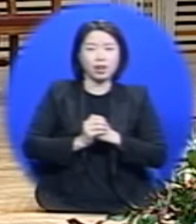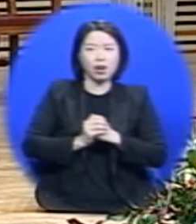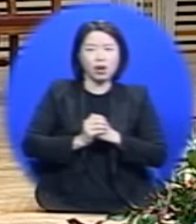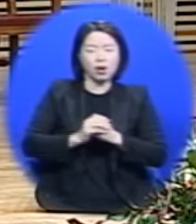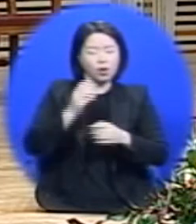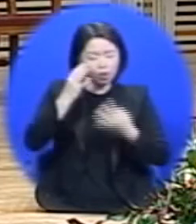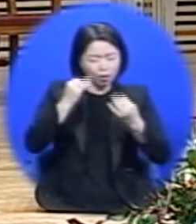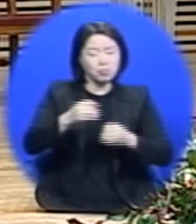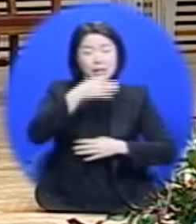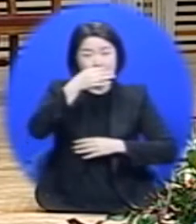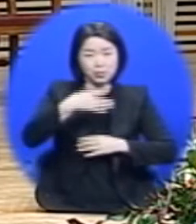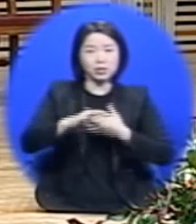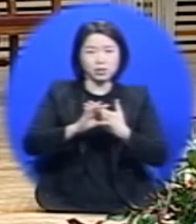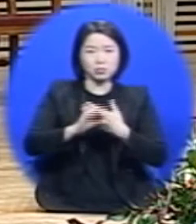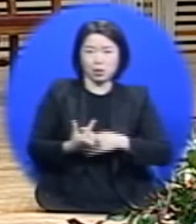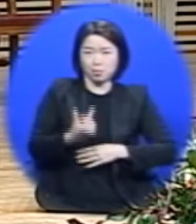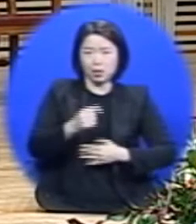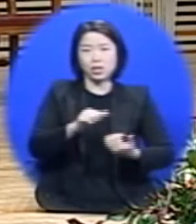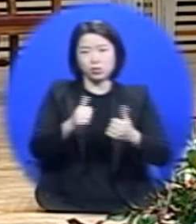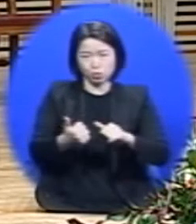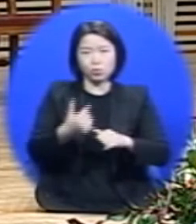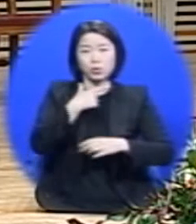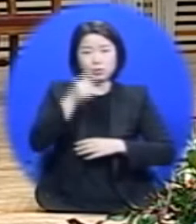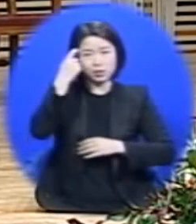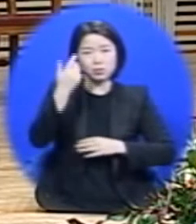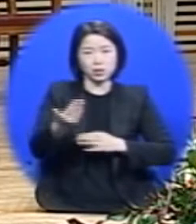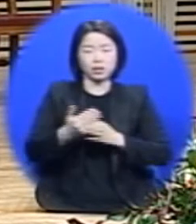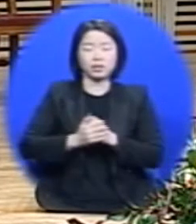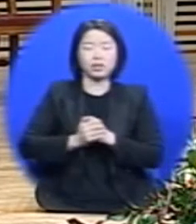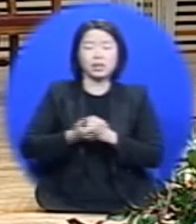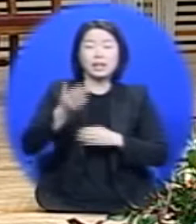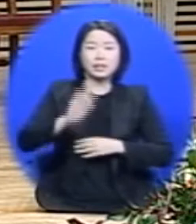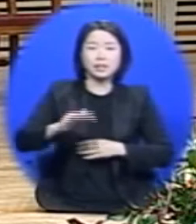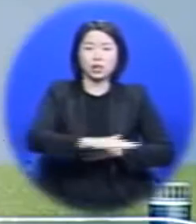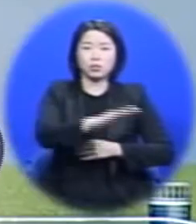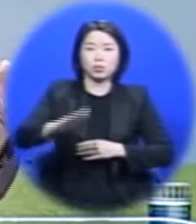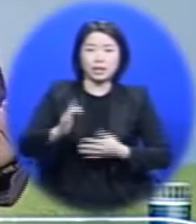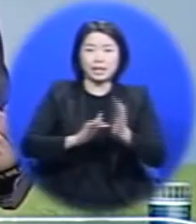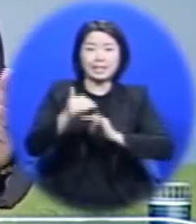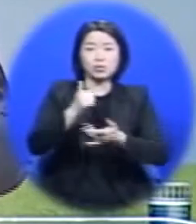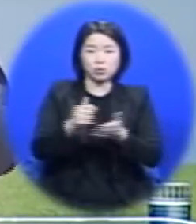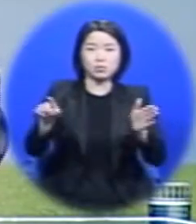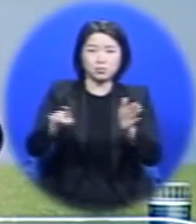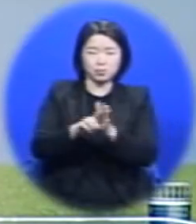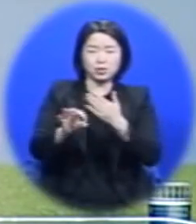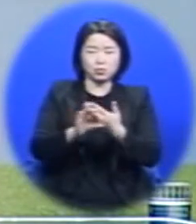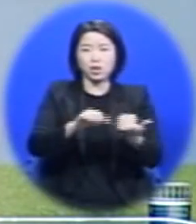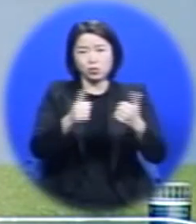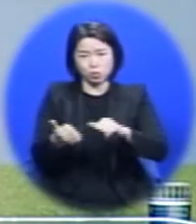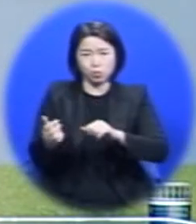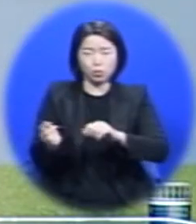오죽 힘들었으면 빨리 죽고 싶었겠습니까? 그런데 우리가 예수를 믿으면 이게 죽고